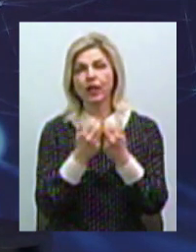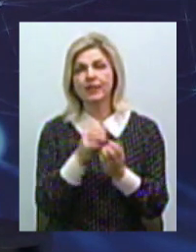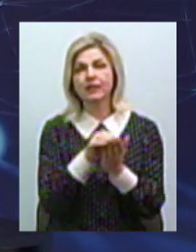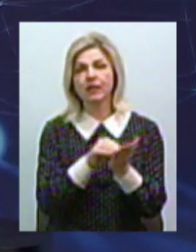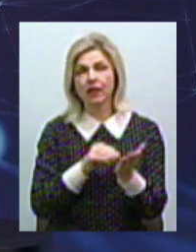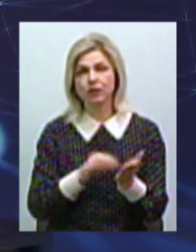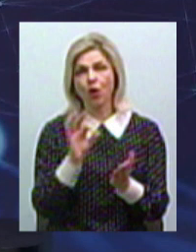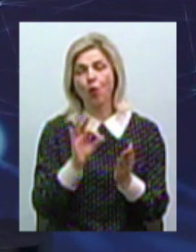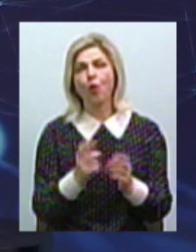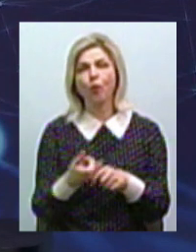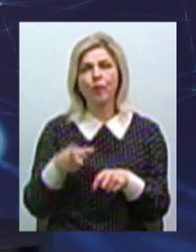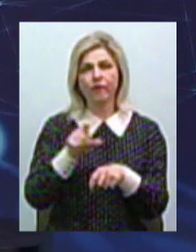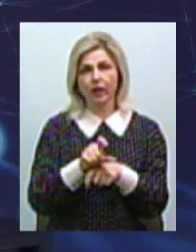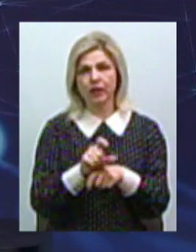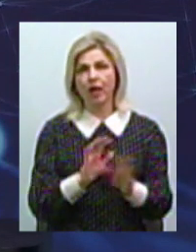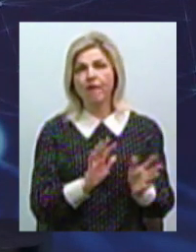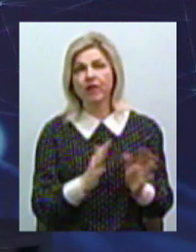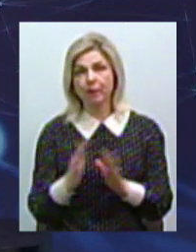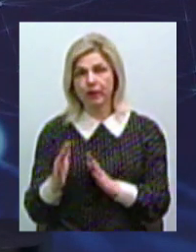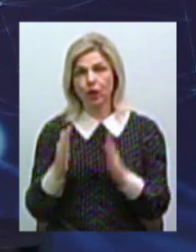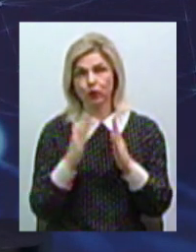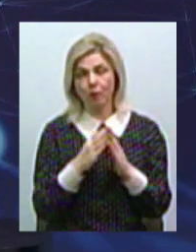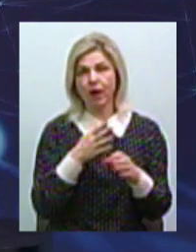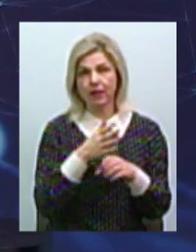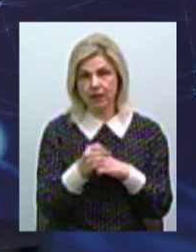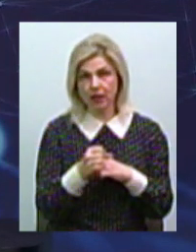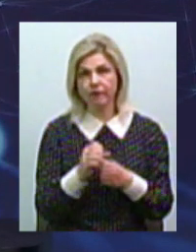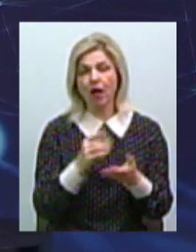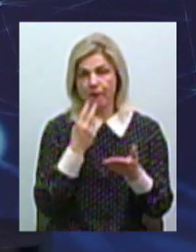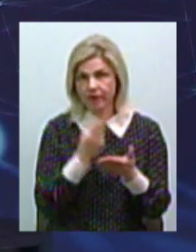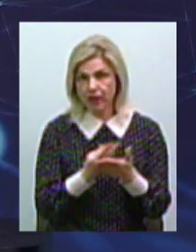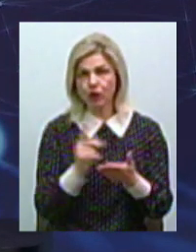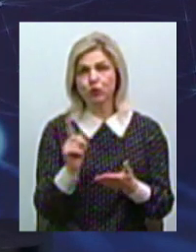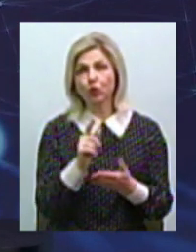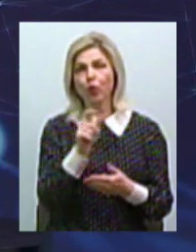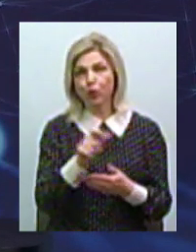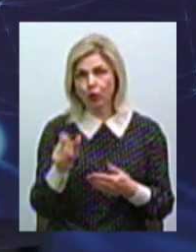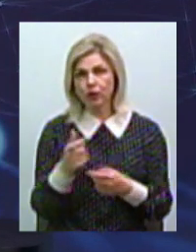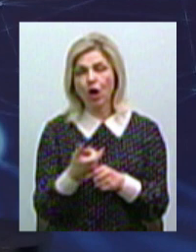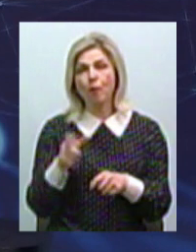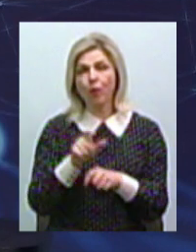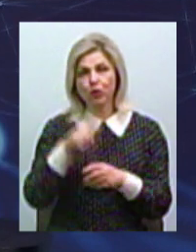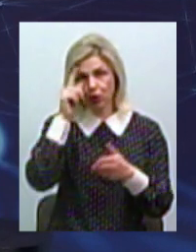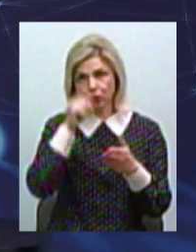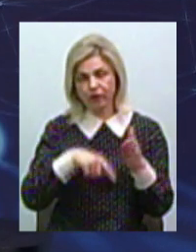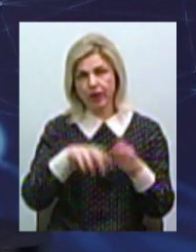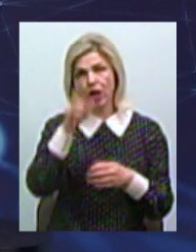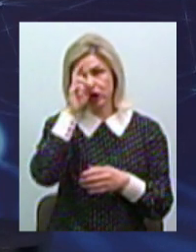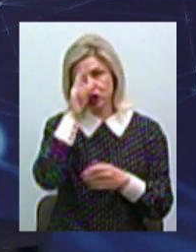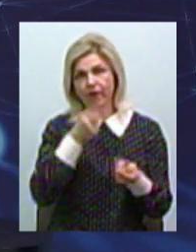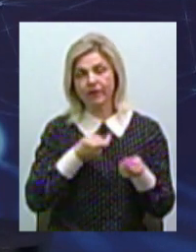збільшення таких випадків домашнього насильства, вона показує те, що з кожним роком люди все більше довіряють органам державної влади, суб'єктам